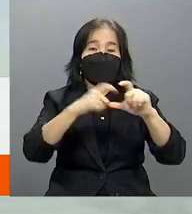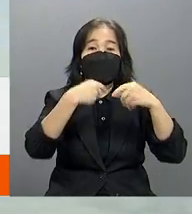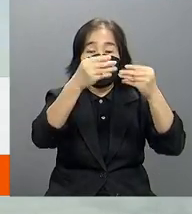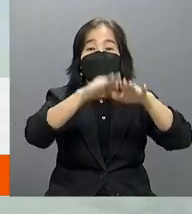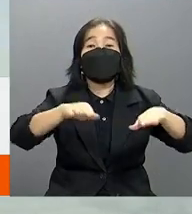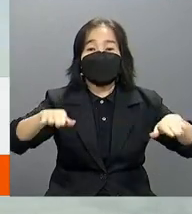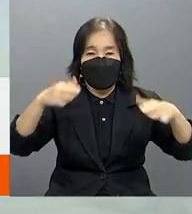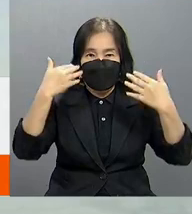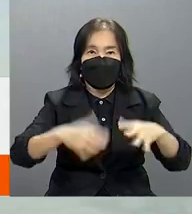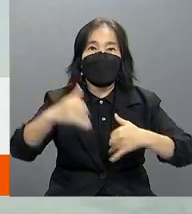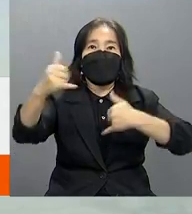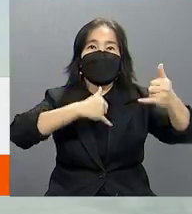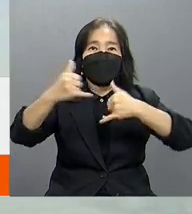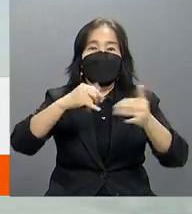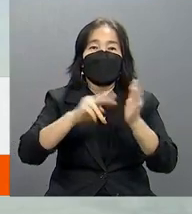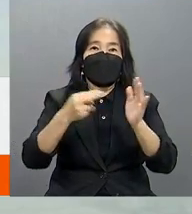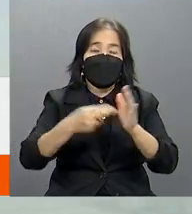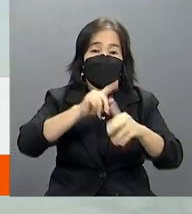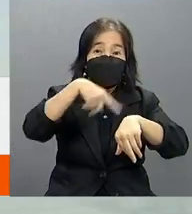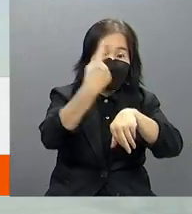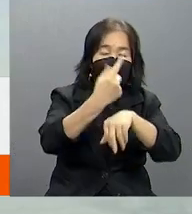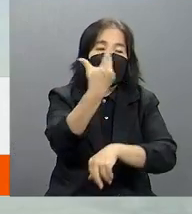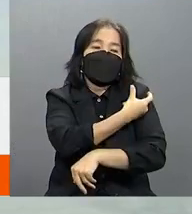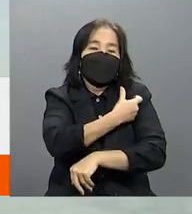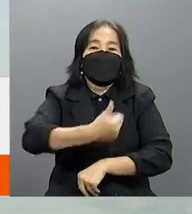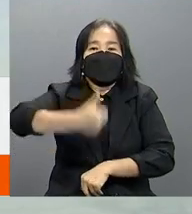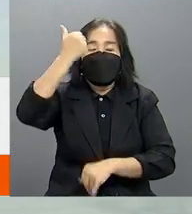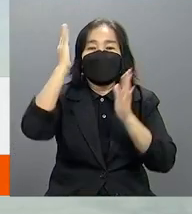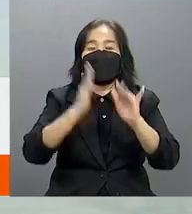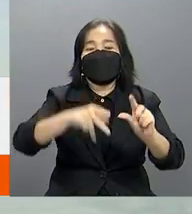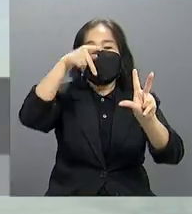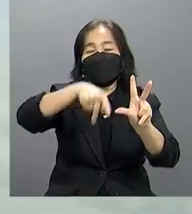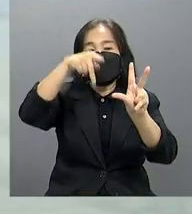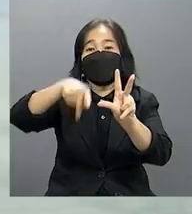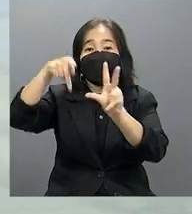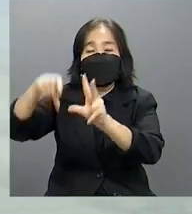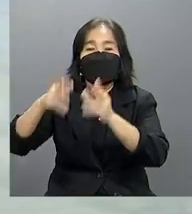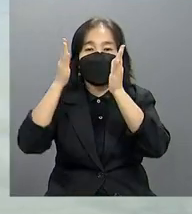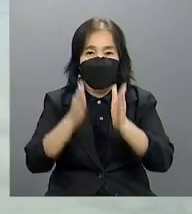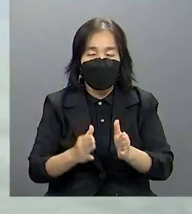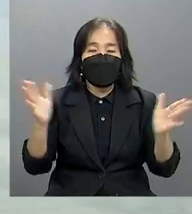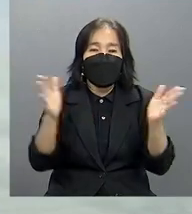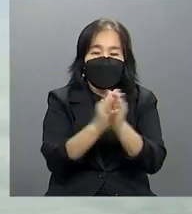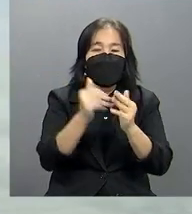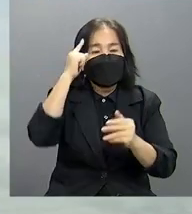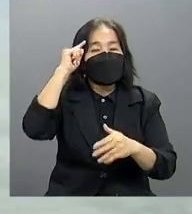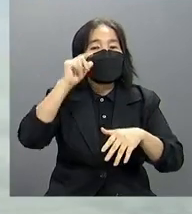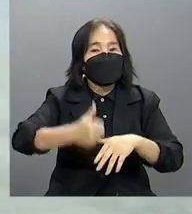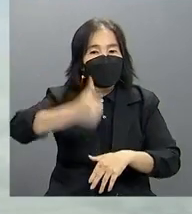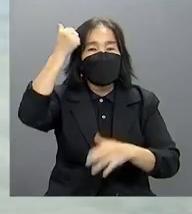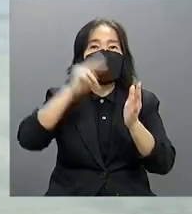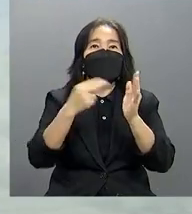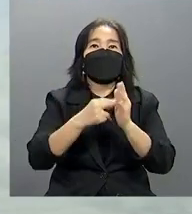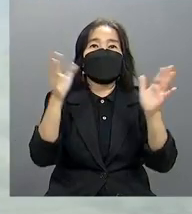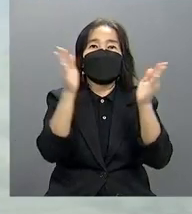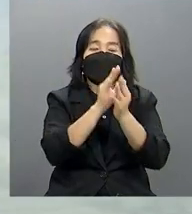งละ 3,000 คนหากนับกันเป็นนาทีค่ะคุณผู้ชมคะจะสามารถฉีดวัคซีนให้นักเรียน1นาทีได้ถึง50คนค่ะเนื่อง